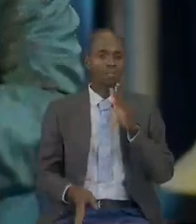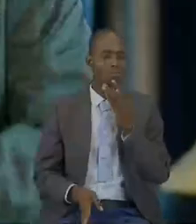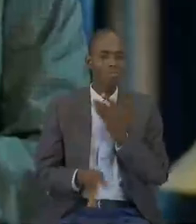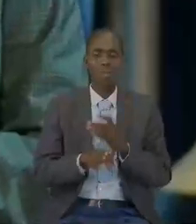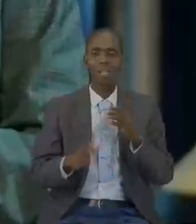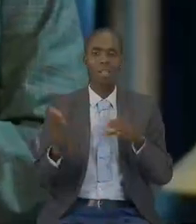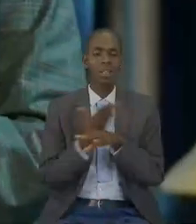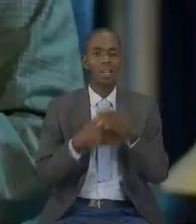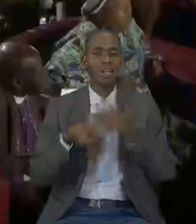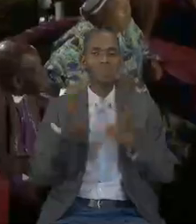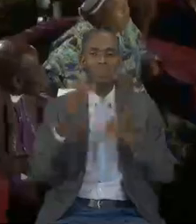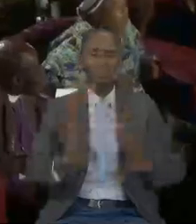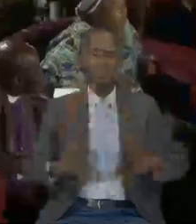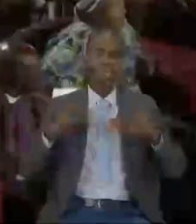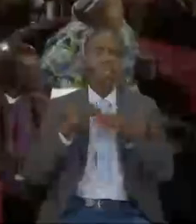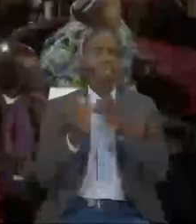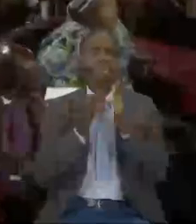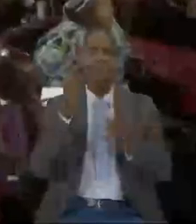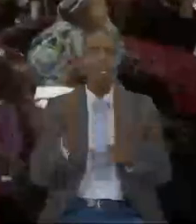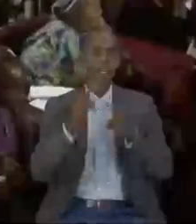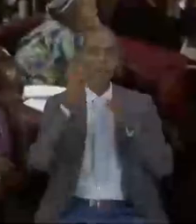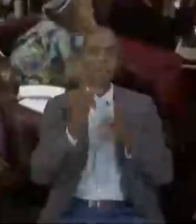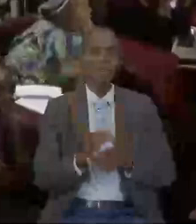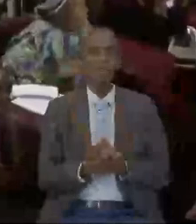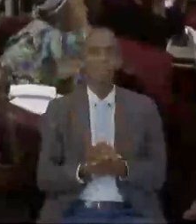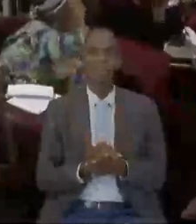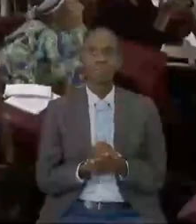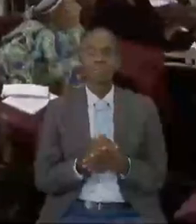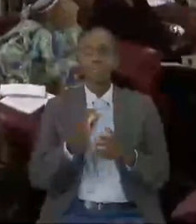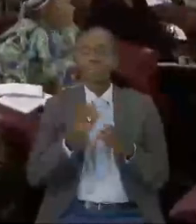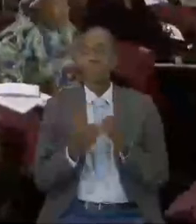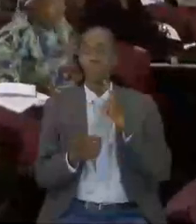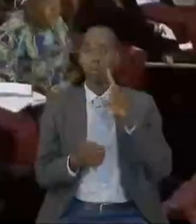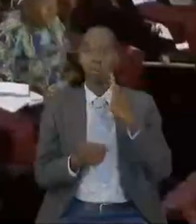va quitter ta vie au nom de Jésus.